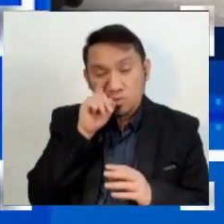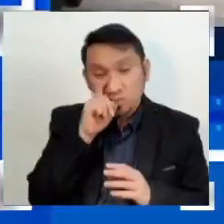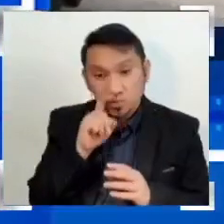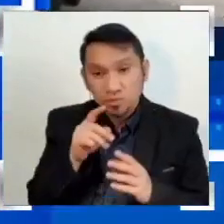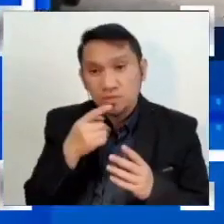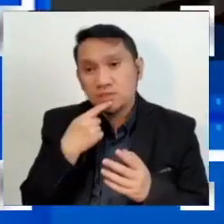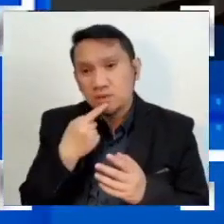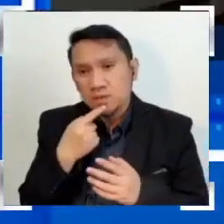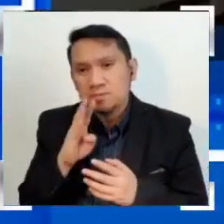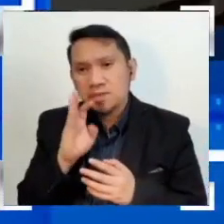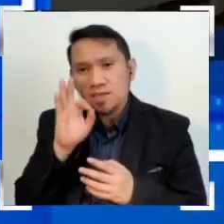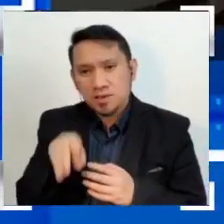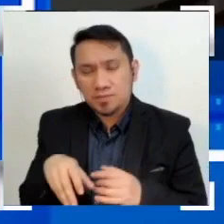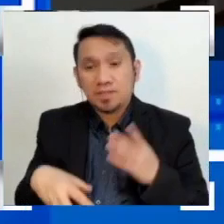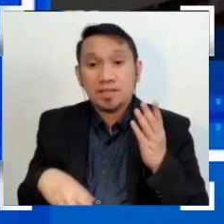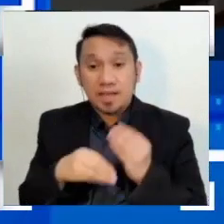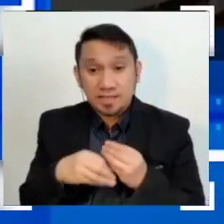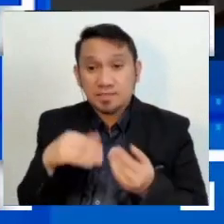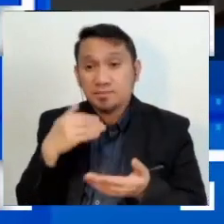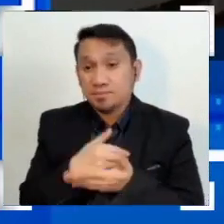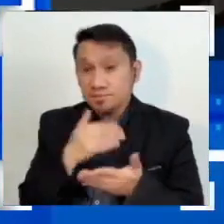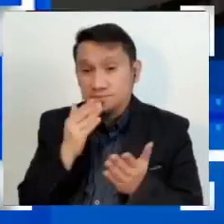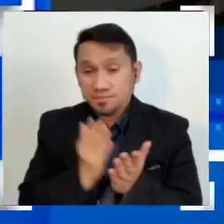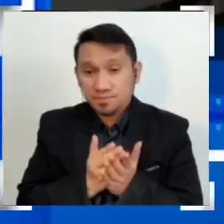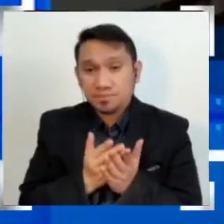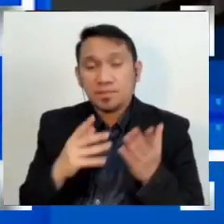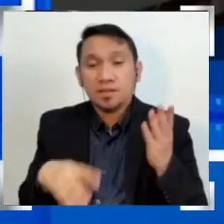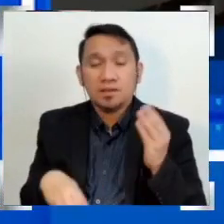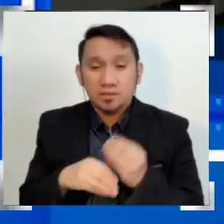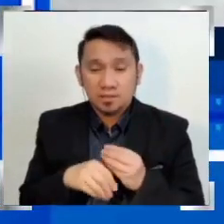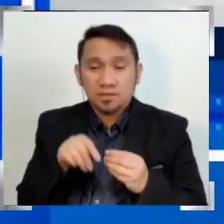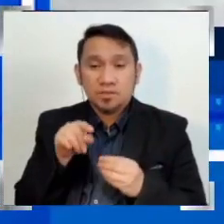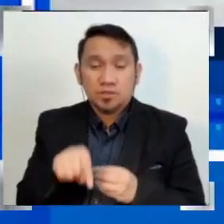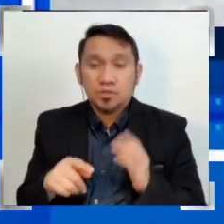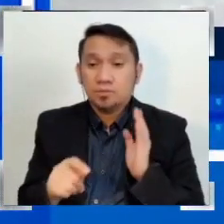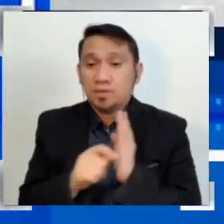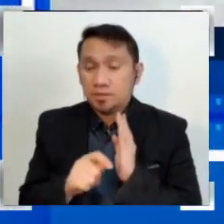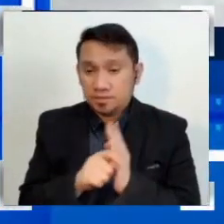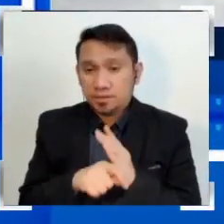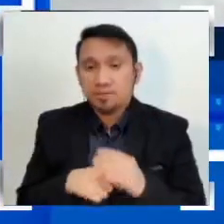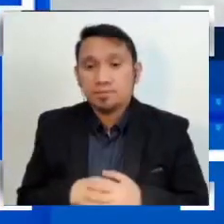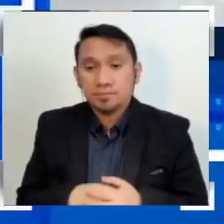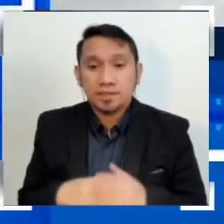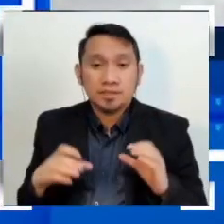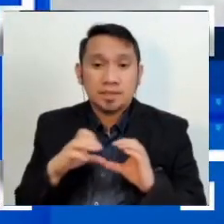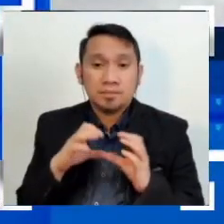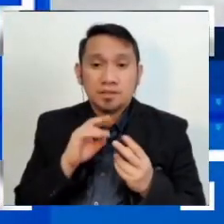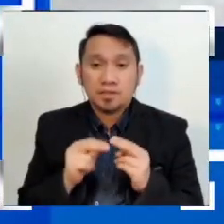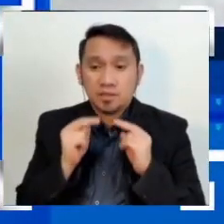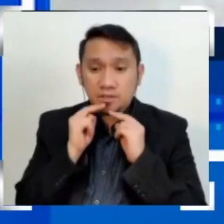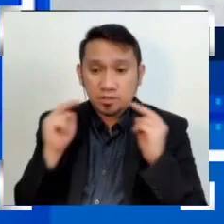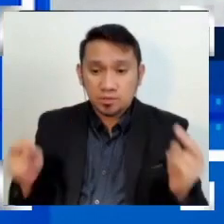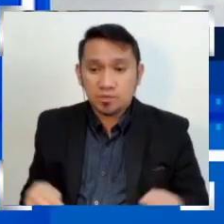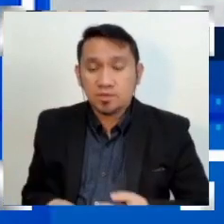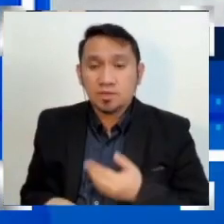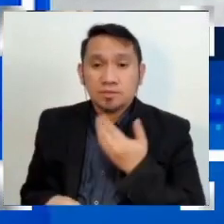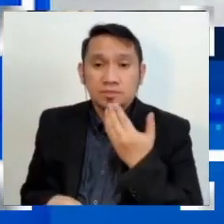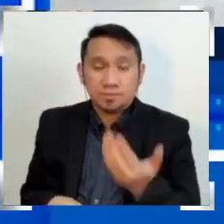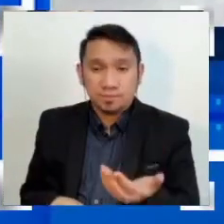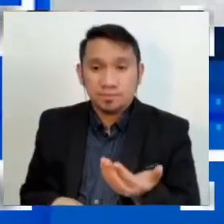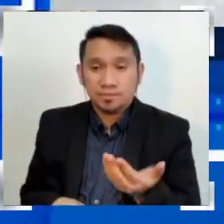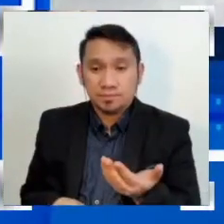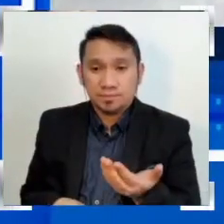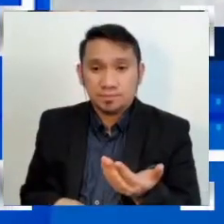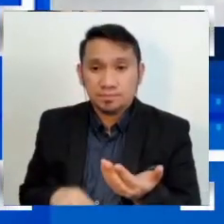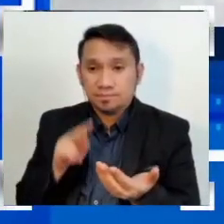na madagdagan ang pondo para mas madagdagan ang mga fire trucks sa bansa. Para sa GMA Integrated News, Lay Alviz ang